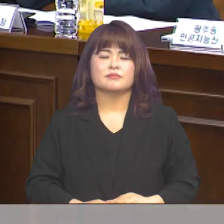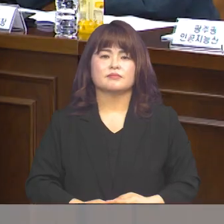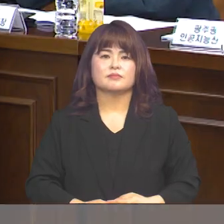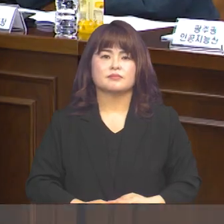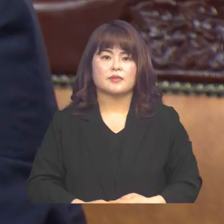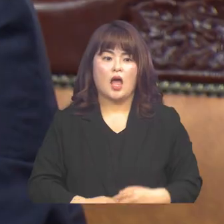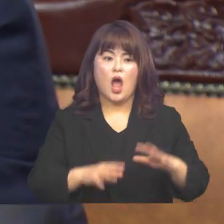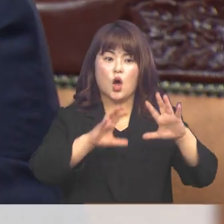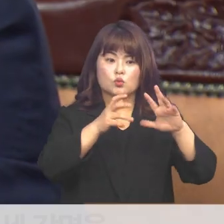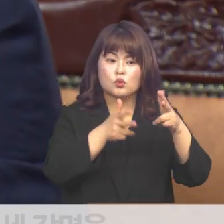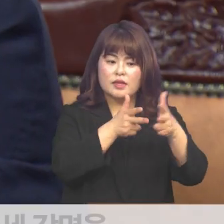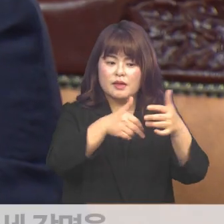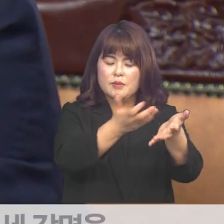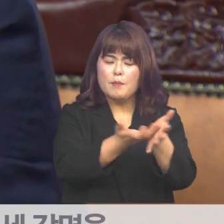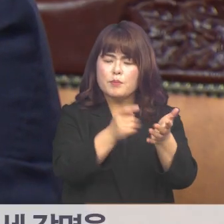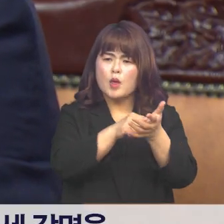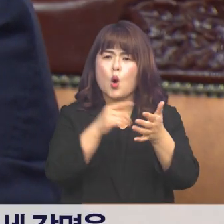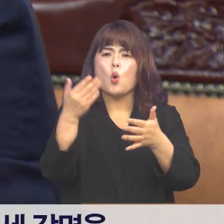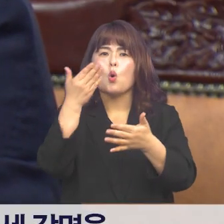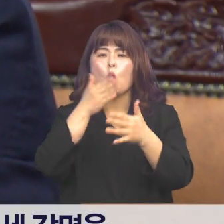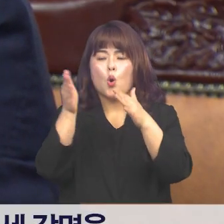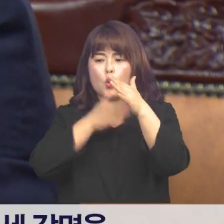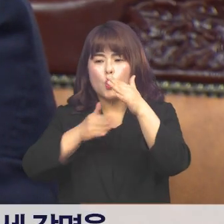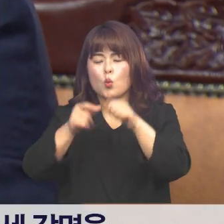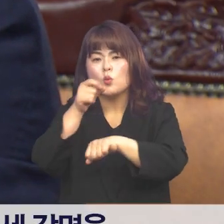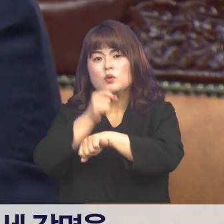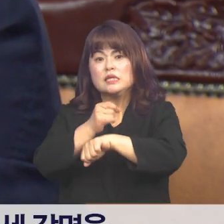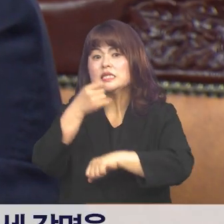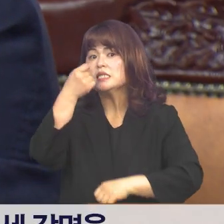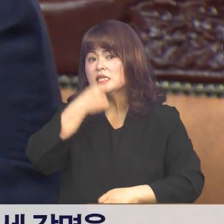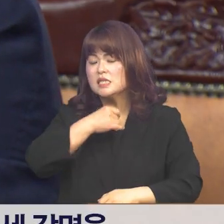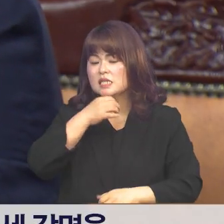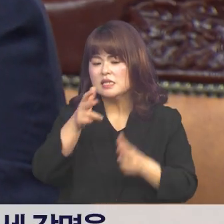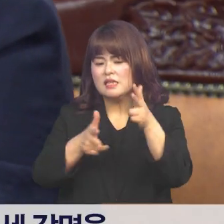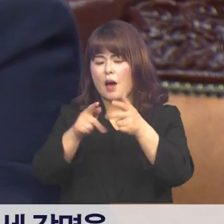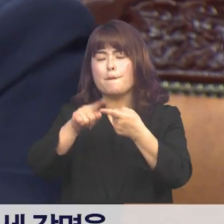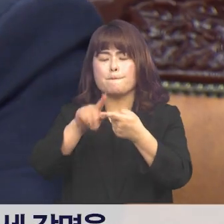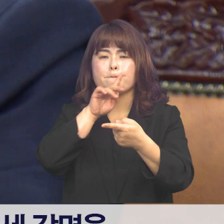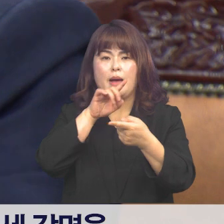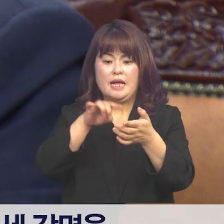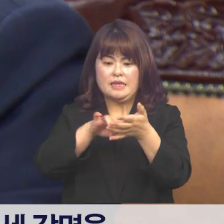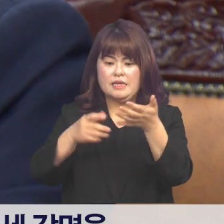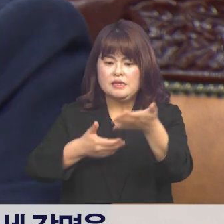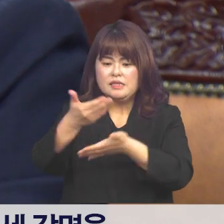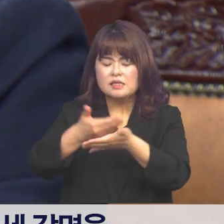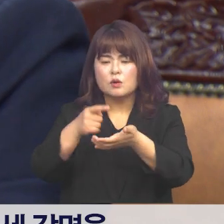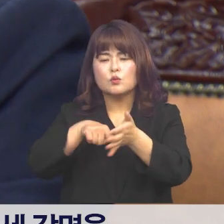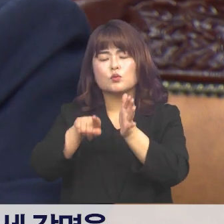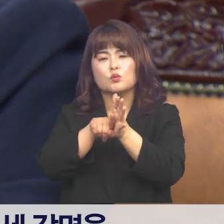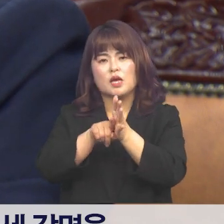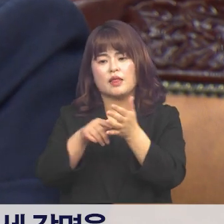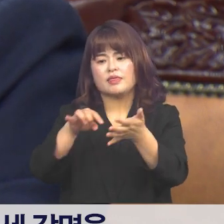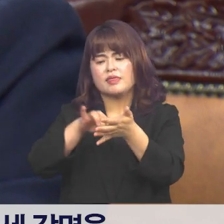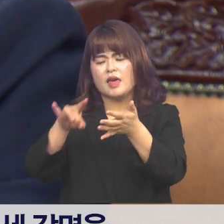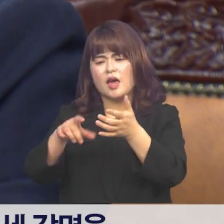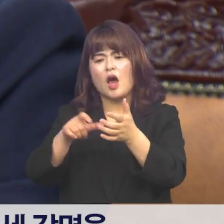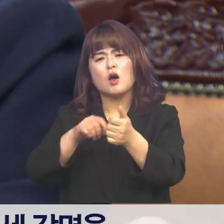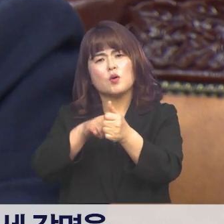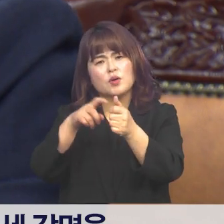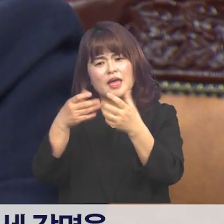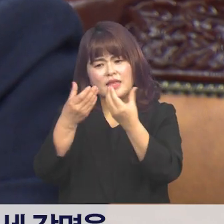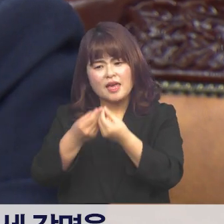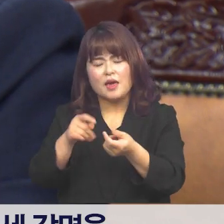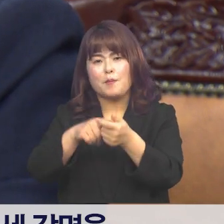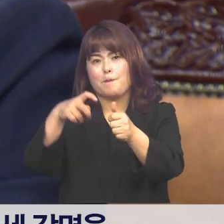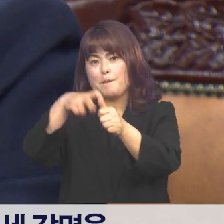요청했습니다. 국가산단은 공익사업에 해당되는 만큼 토지 보상에 대한 양도소득세 감면을 좀